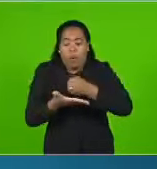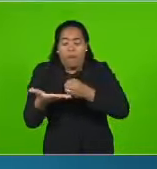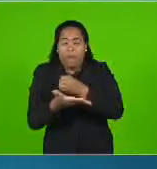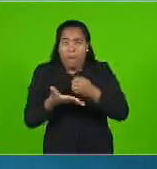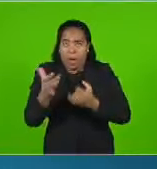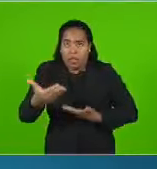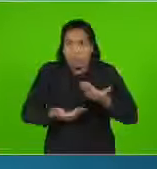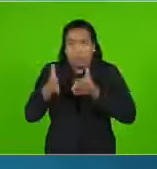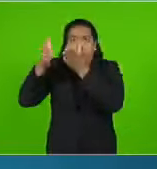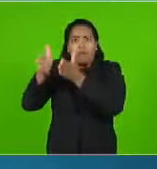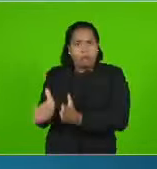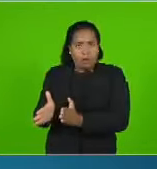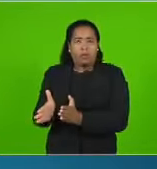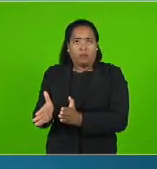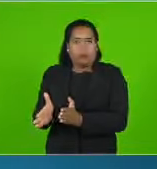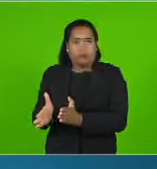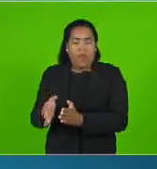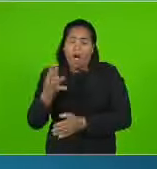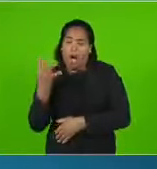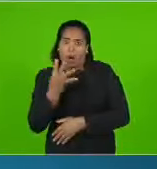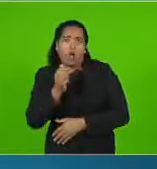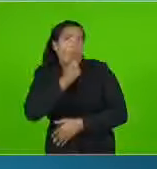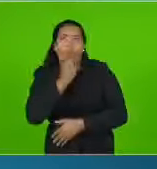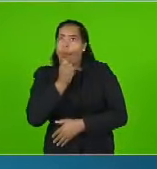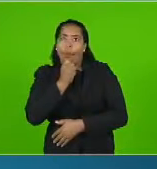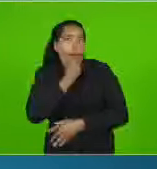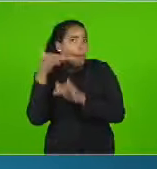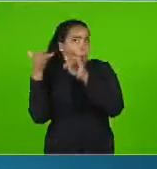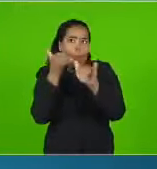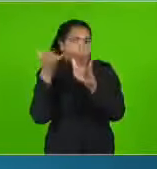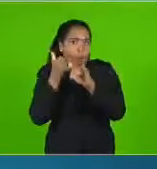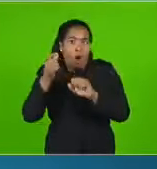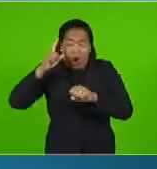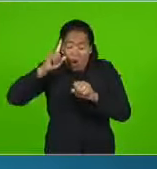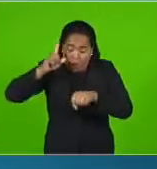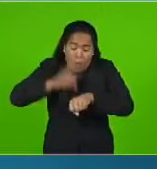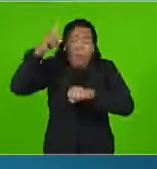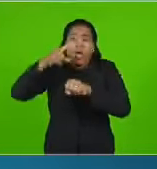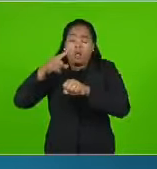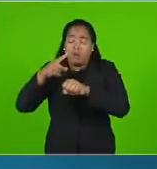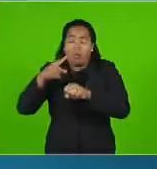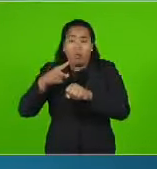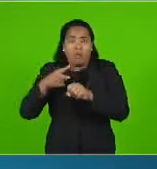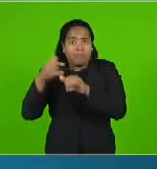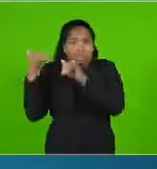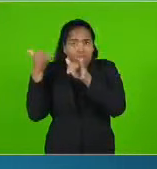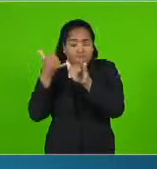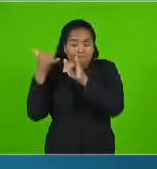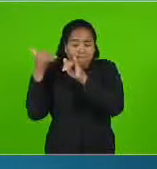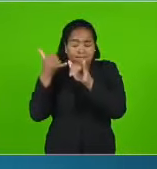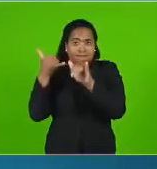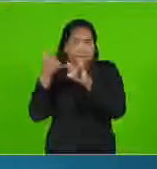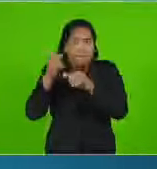луны и третья часть звезд. Первые три протрубили, четвертая не протрубила еще. И при четвертой